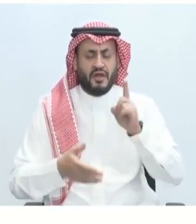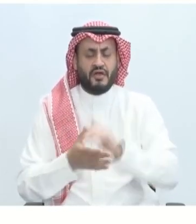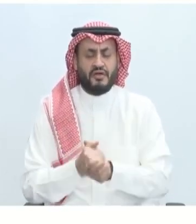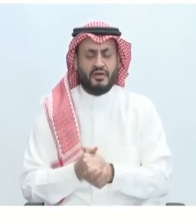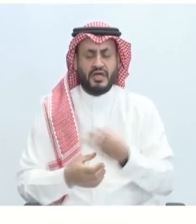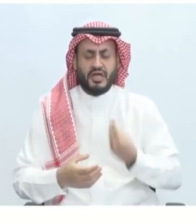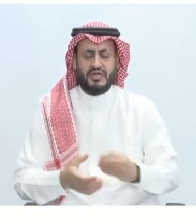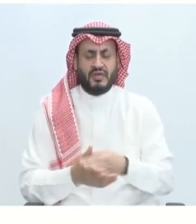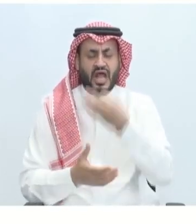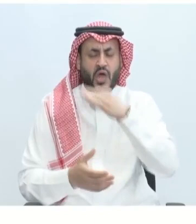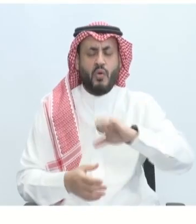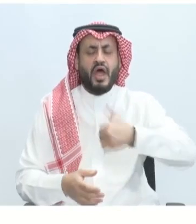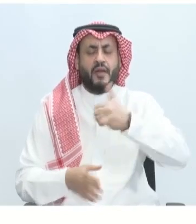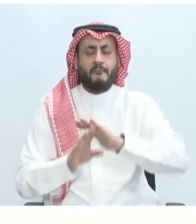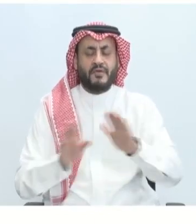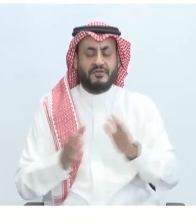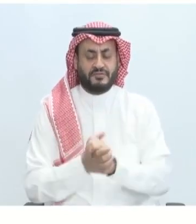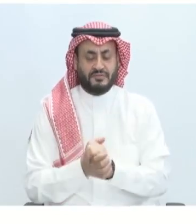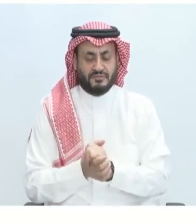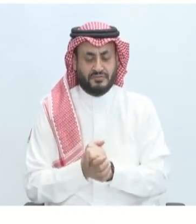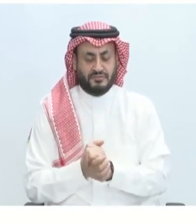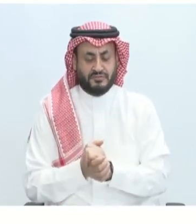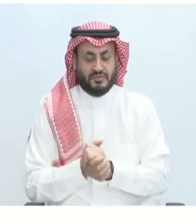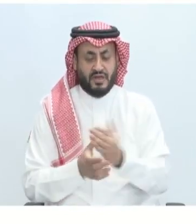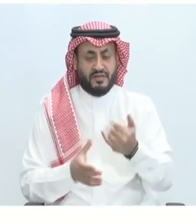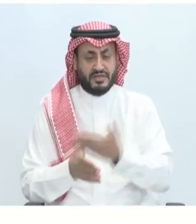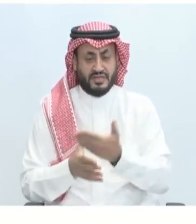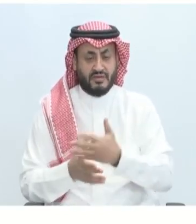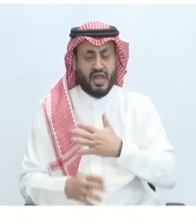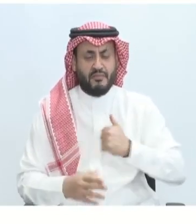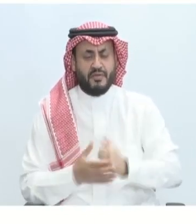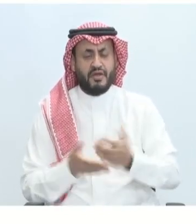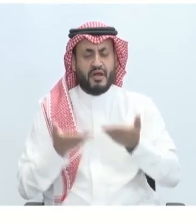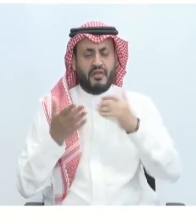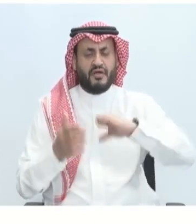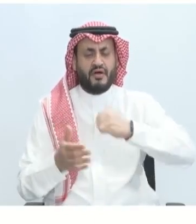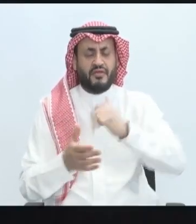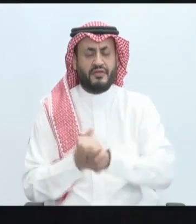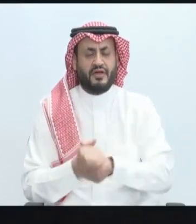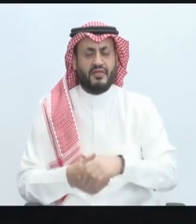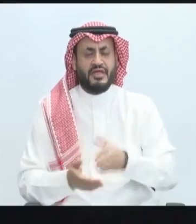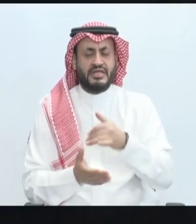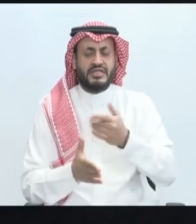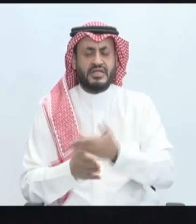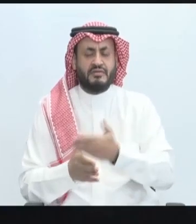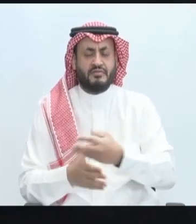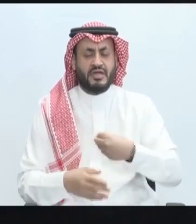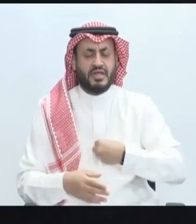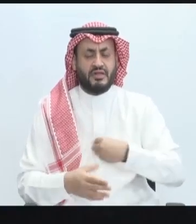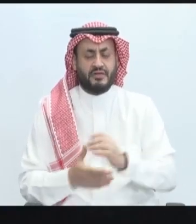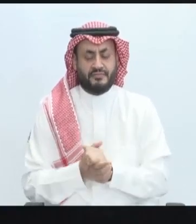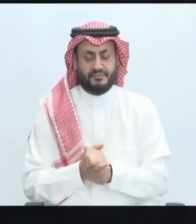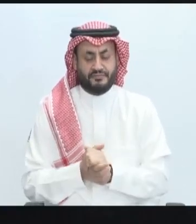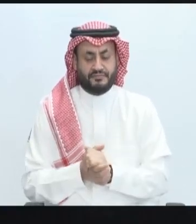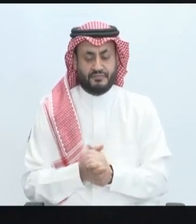الا خيرا هذا هذا السبب في ان الام بالقضاء والقدر سبب لهدايه القلب السؤال